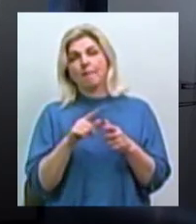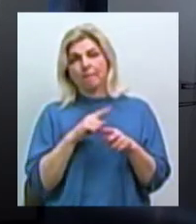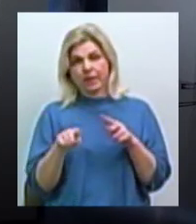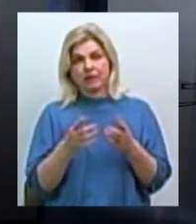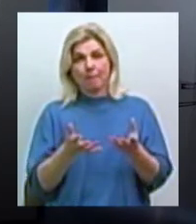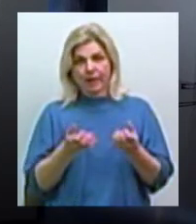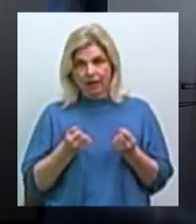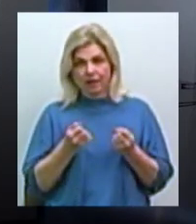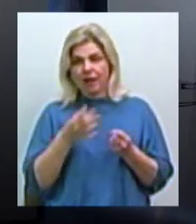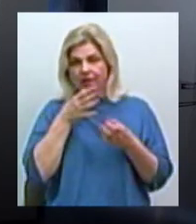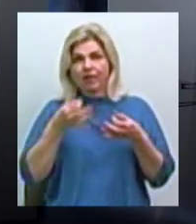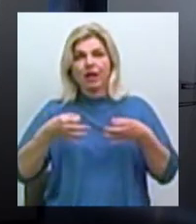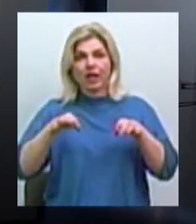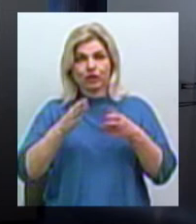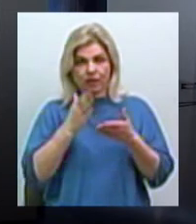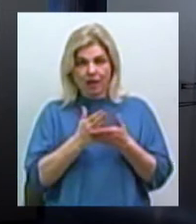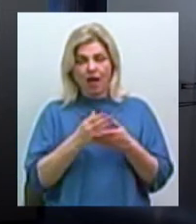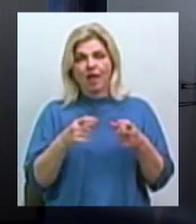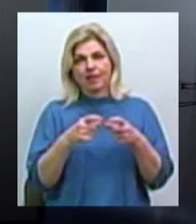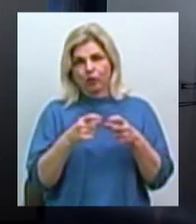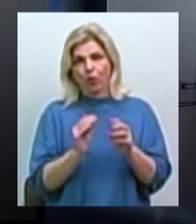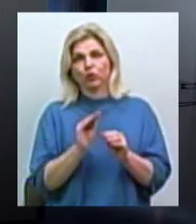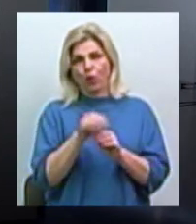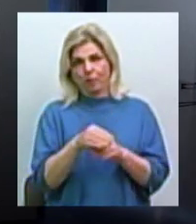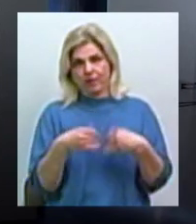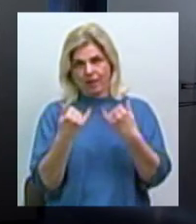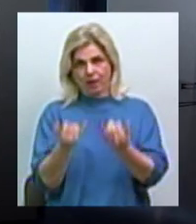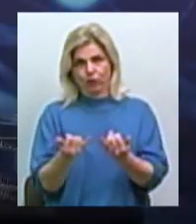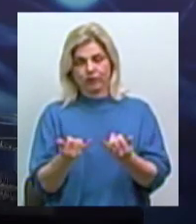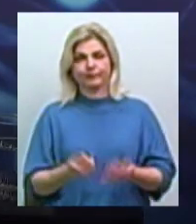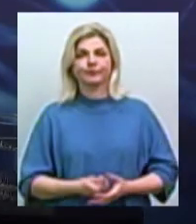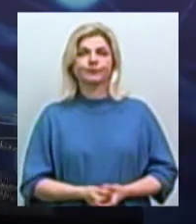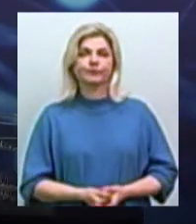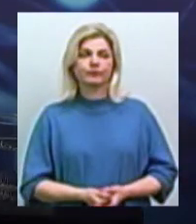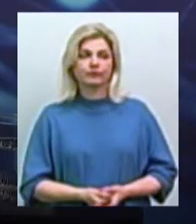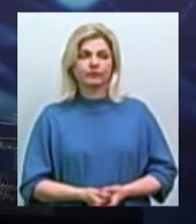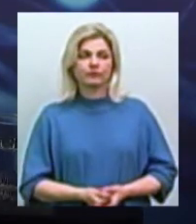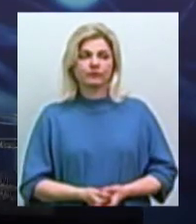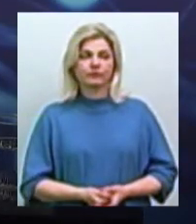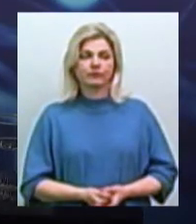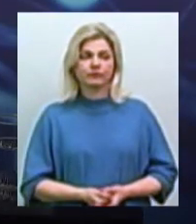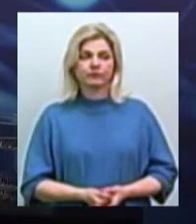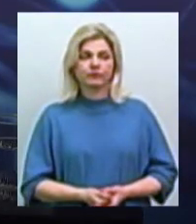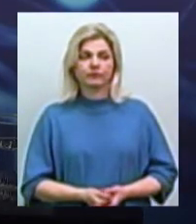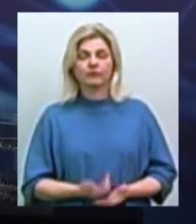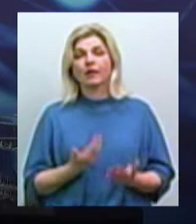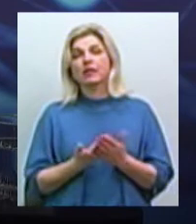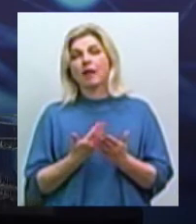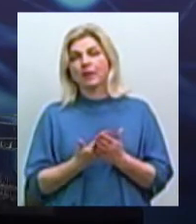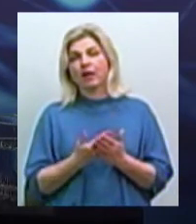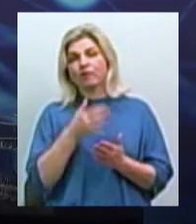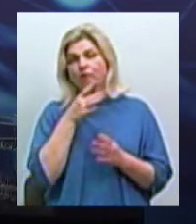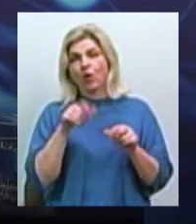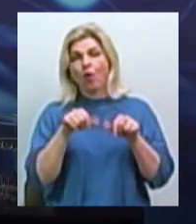швидше, то тоді ми приймаємо людину, яка прийшла з поточної черги. А якщо, наприклад, при